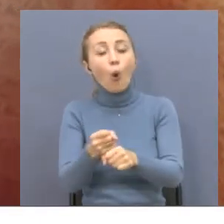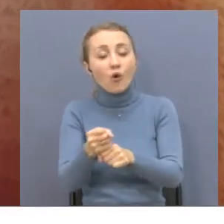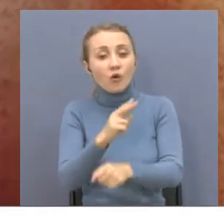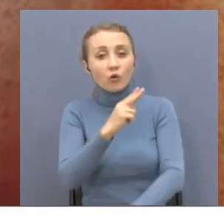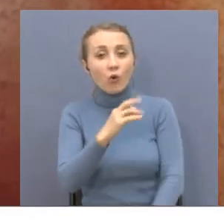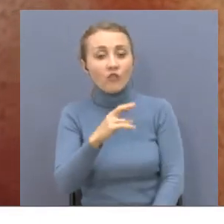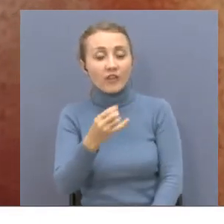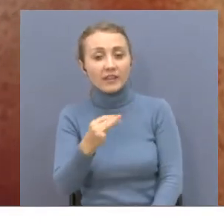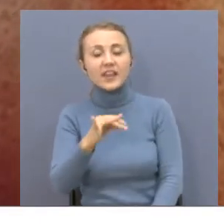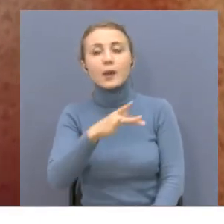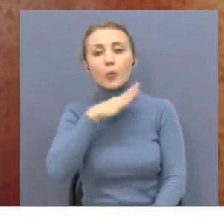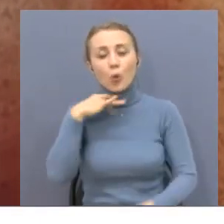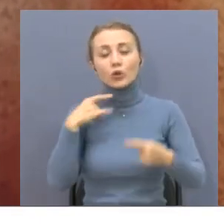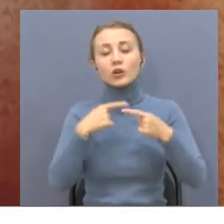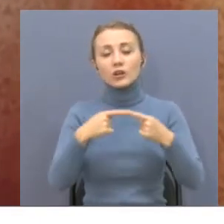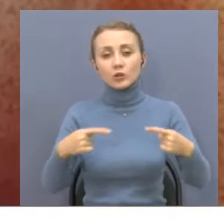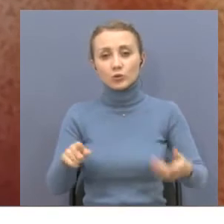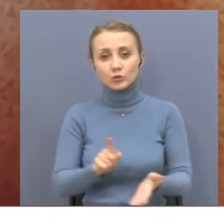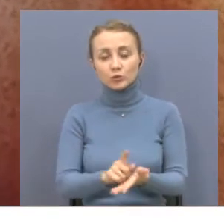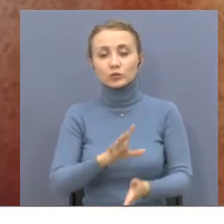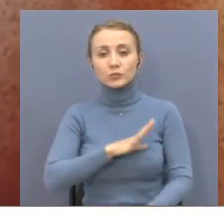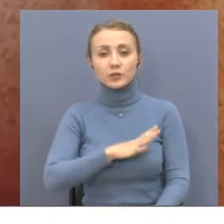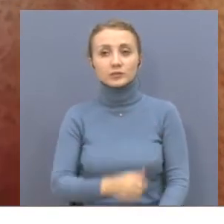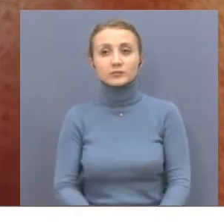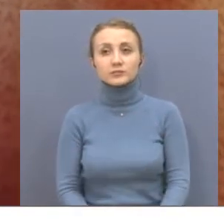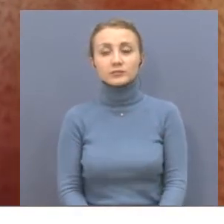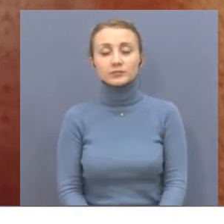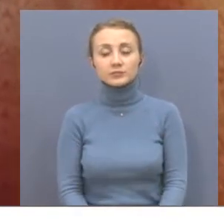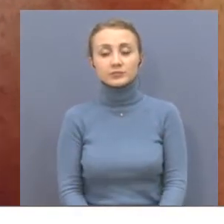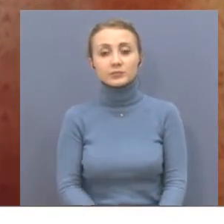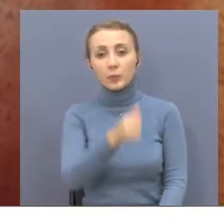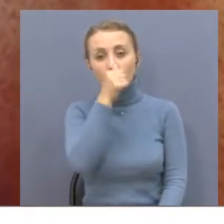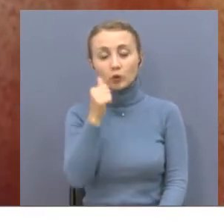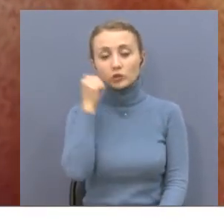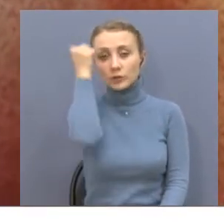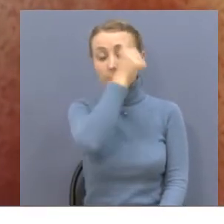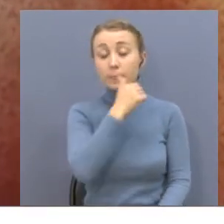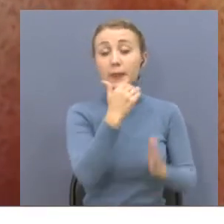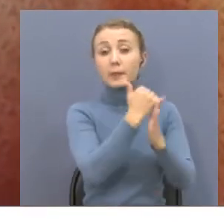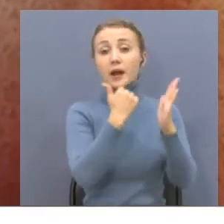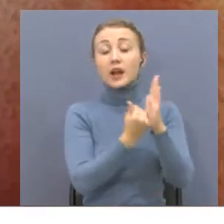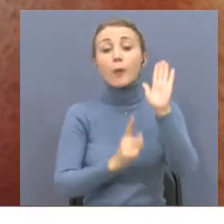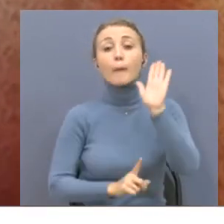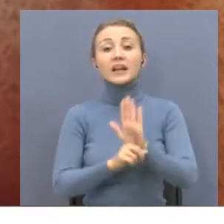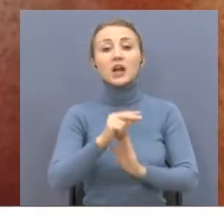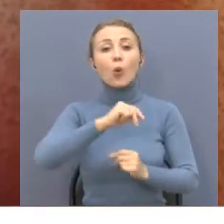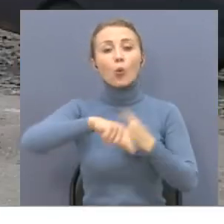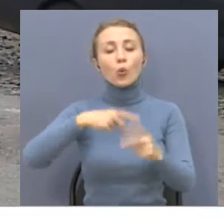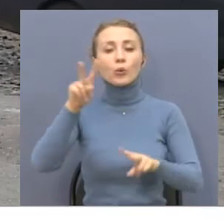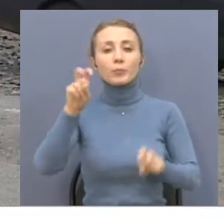шаруашылығы саласын дамытып, кофехана ашты. Айтулы бағдарлама жас кәсіпкерлердің сүйікті ісімен айналысуына мүмкіндік